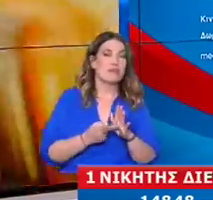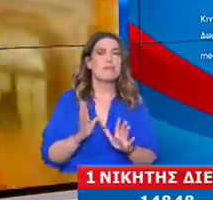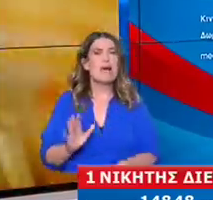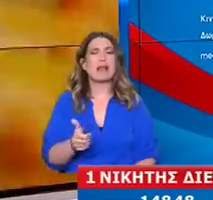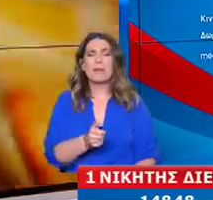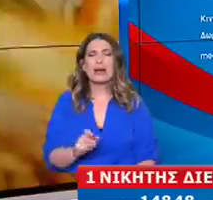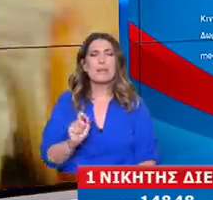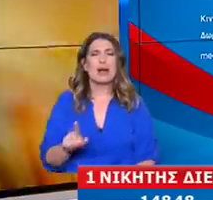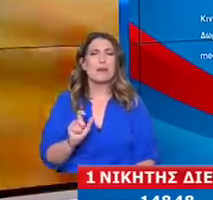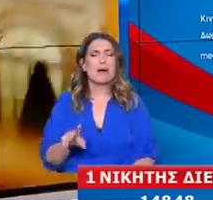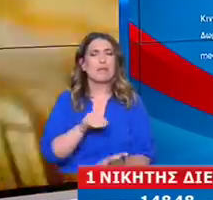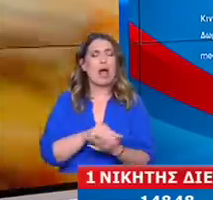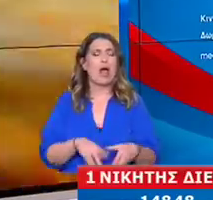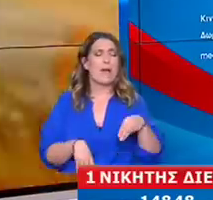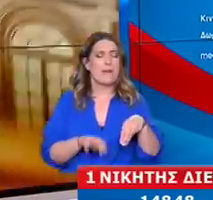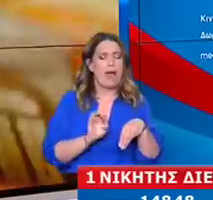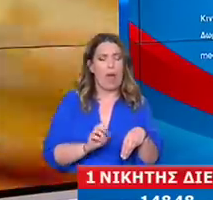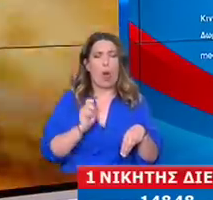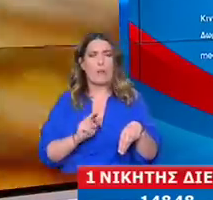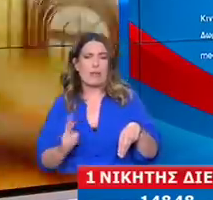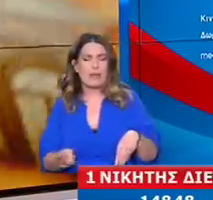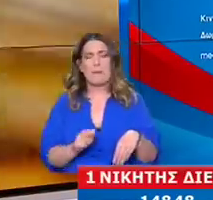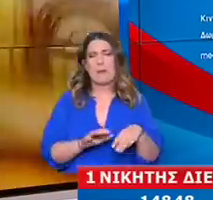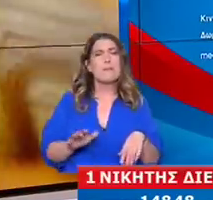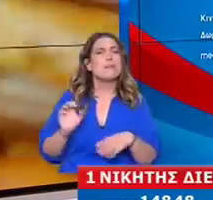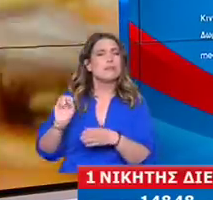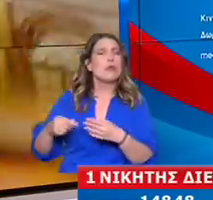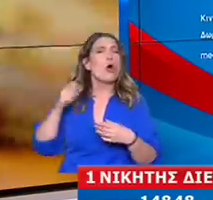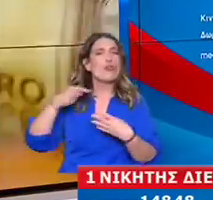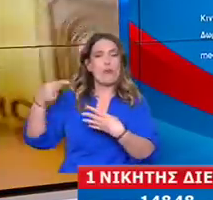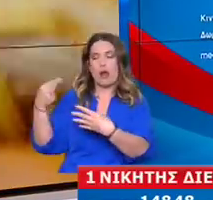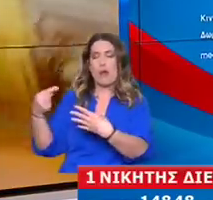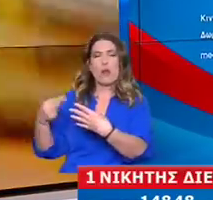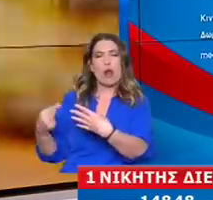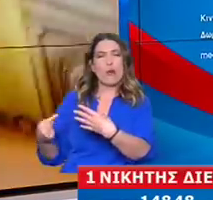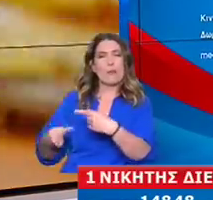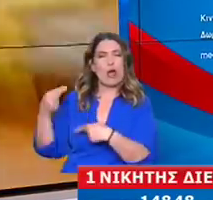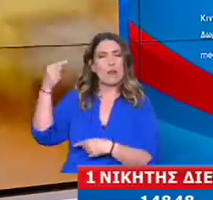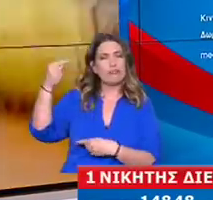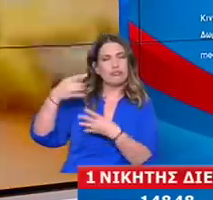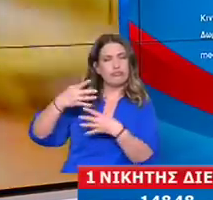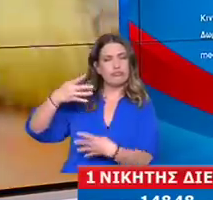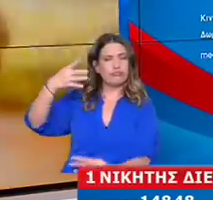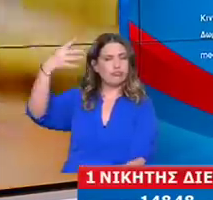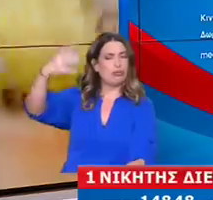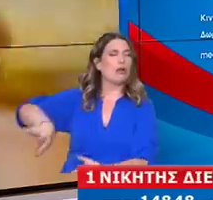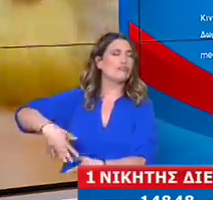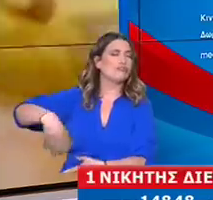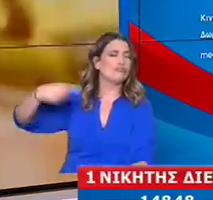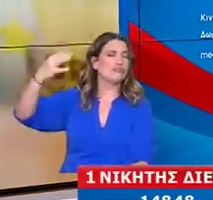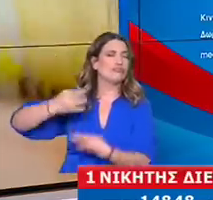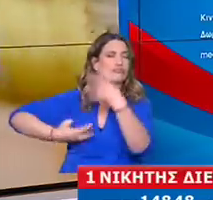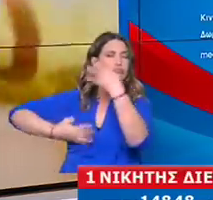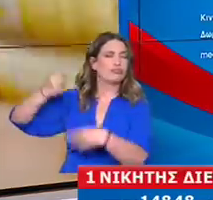όλα. Γιατί κάθε συμμετοχή είναι μια διαφορετική συμμετοχή, μπαίνει ξεχωριστή στην κλήρωση. Άρα στο SMS μη ε, και ενώ και το ονοματεπώνυμό σας,